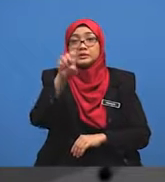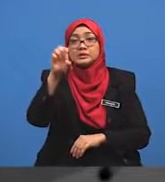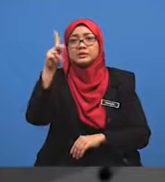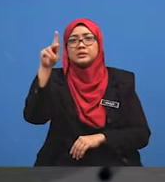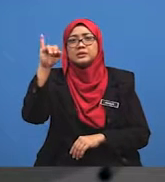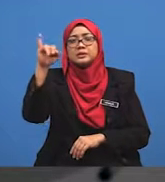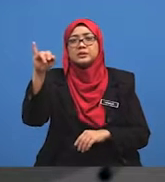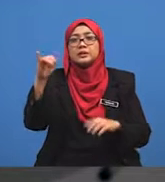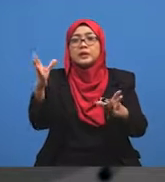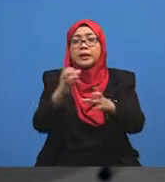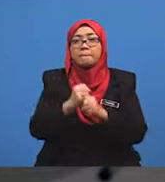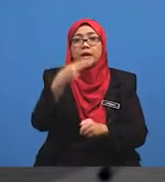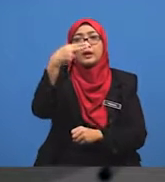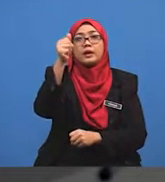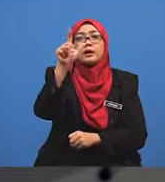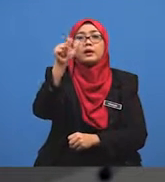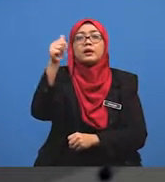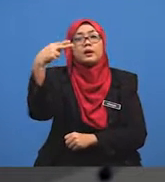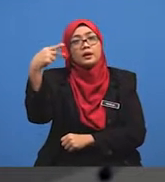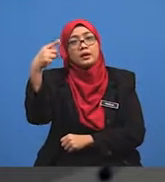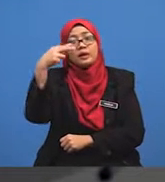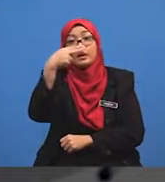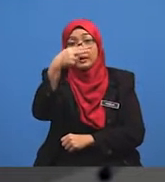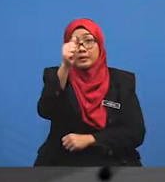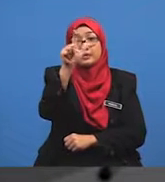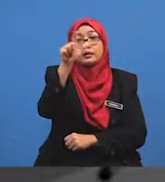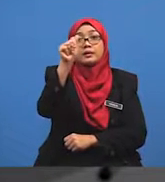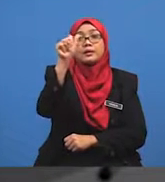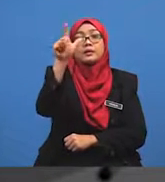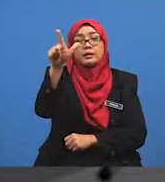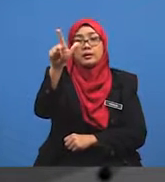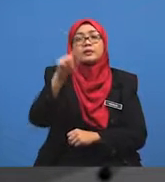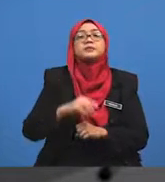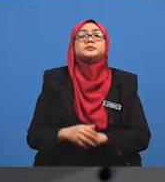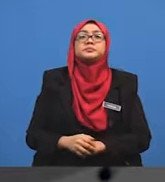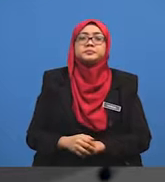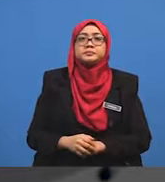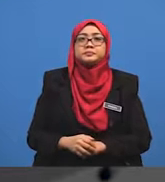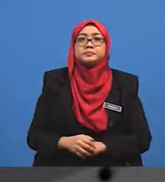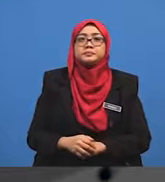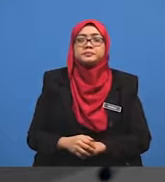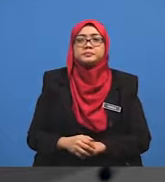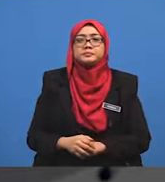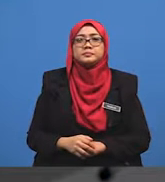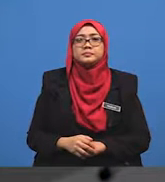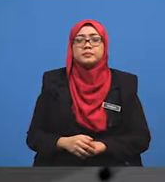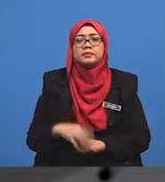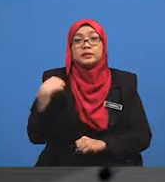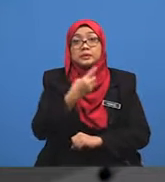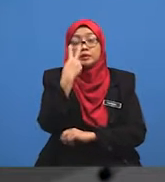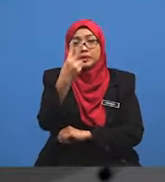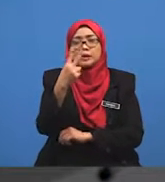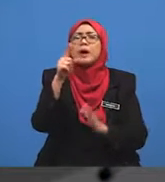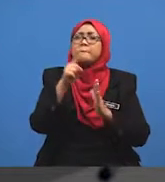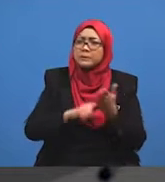dunia, asalkan kita tidak muflis di akhirat kelak. Seterusnya, para pelajar, kita lihat